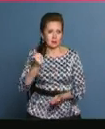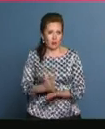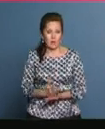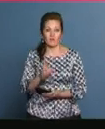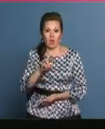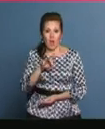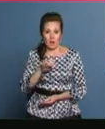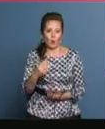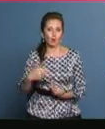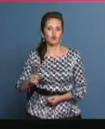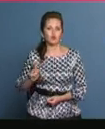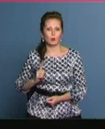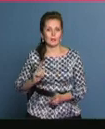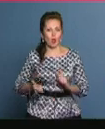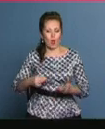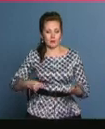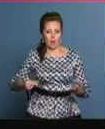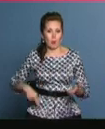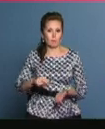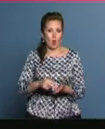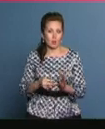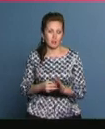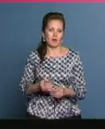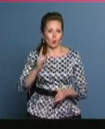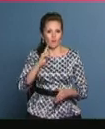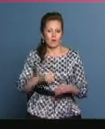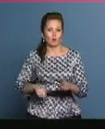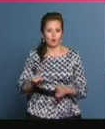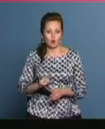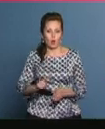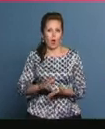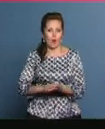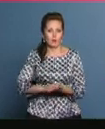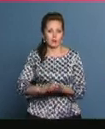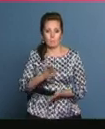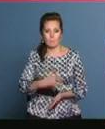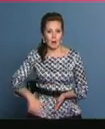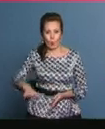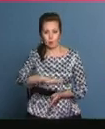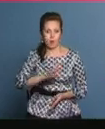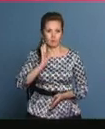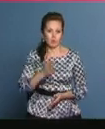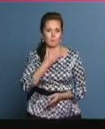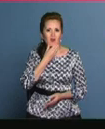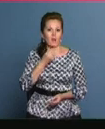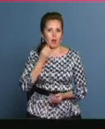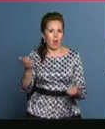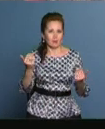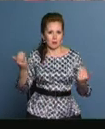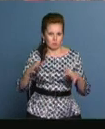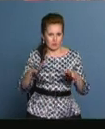согласования проекта и рассчитывают, восстановление пруда поможет отдаленному району стать привлекательным местом семейного отдыха.